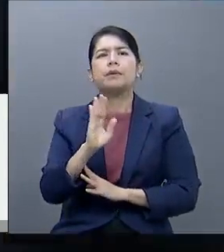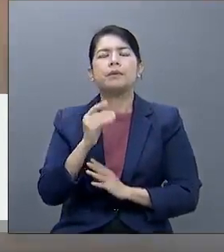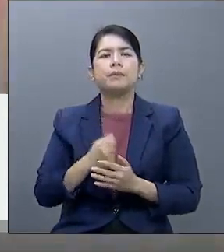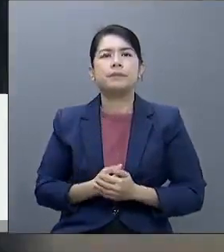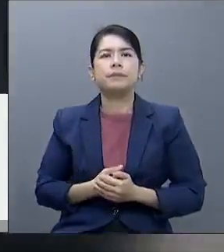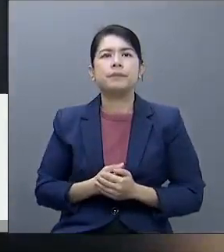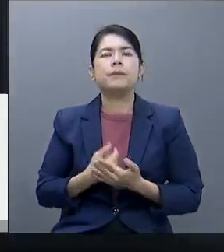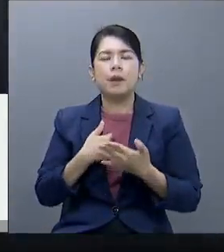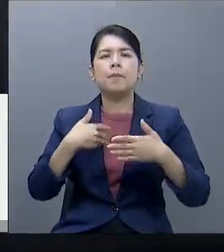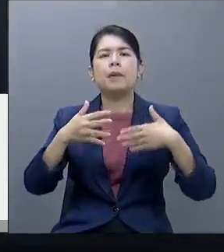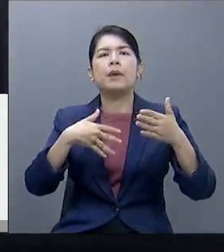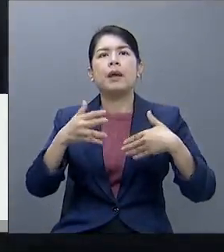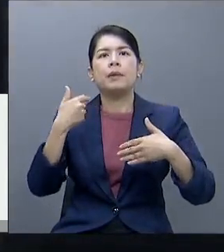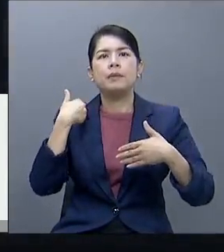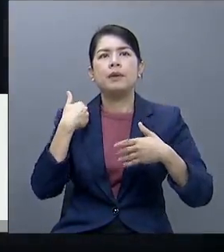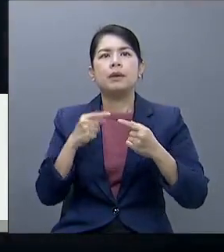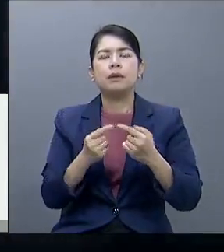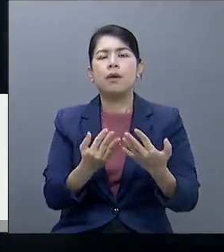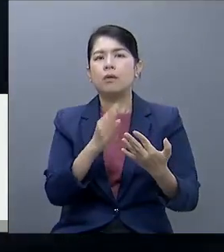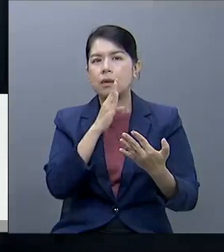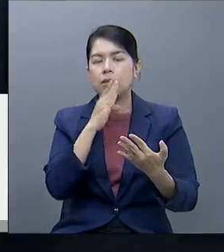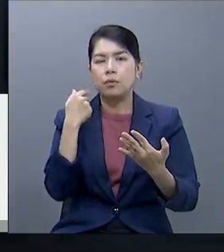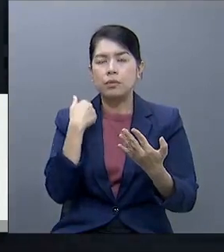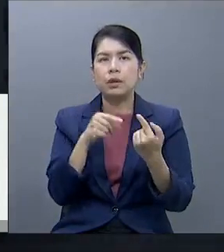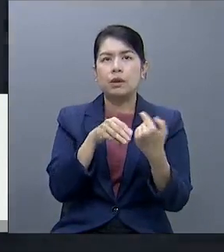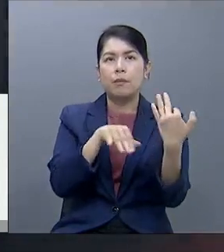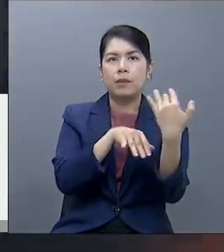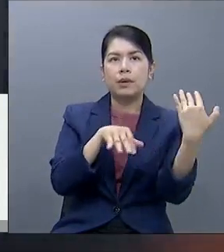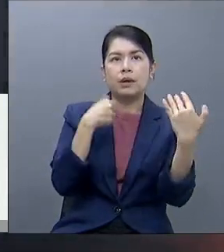อเคไม่เป็นไรก็เดี๋ยวดูเดี๋ยวถ้ามีคอมเก่า